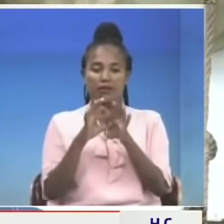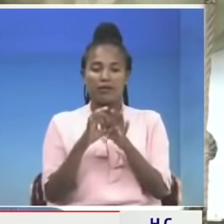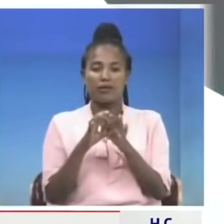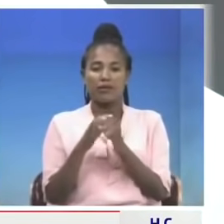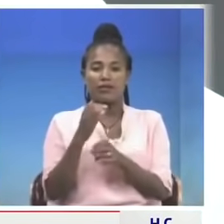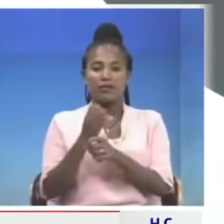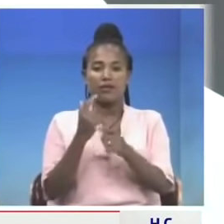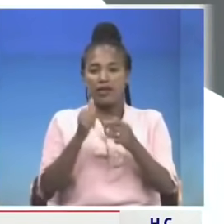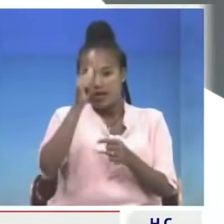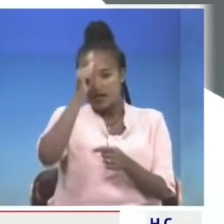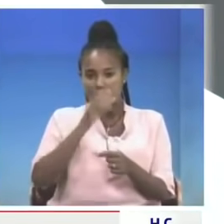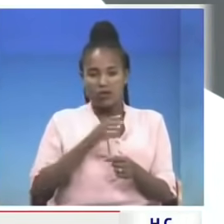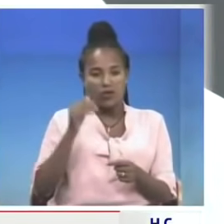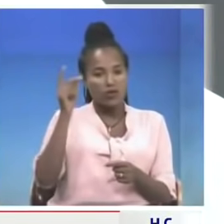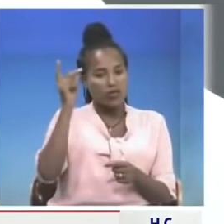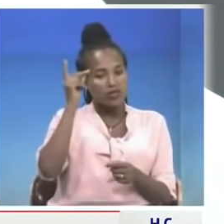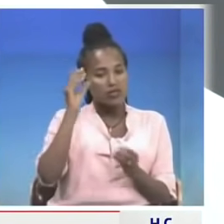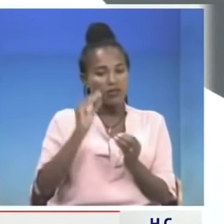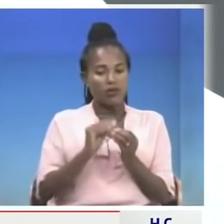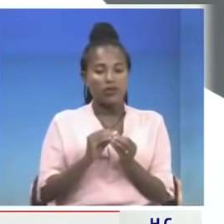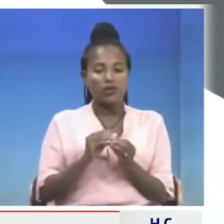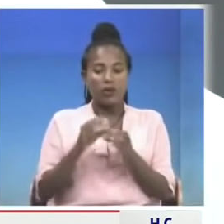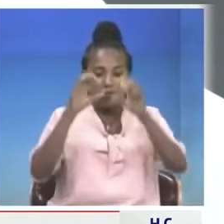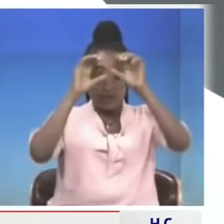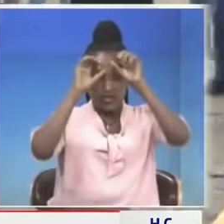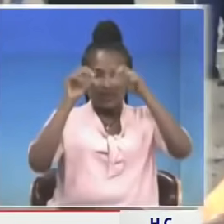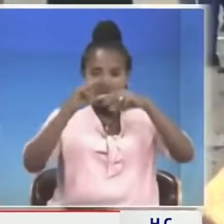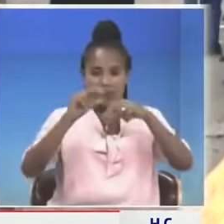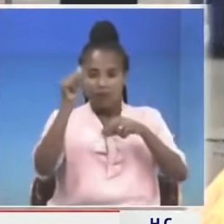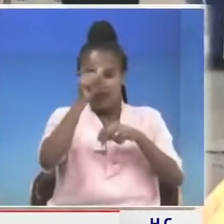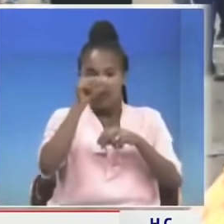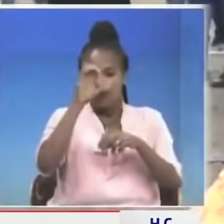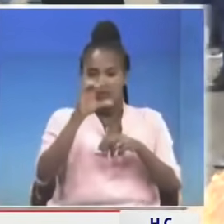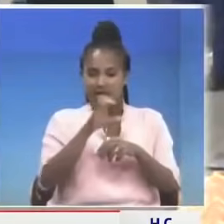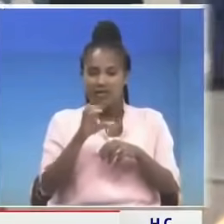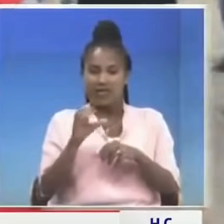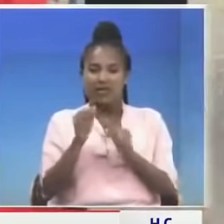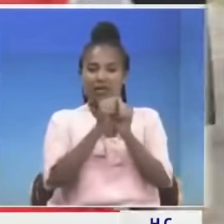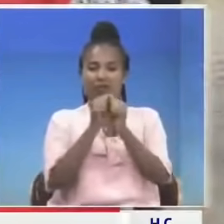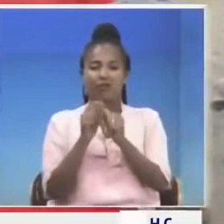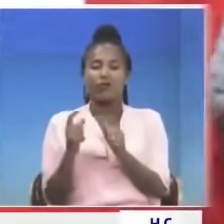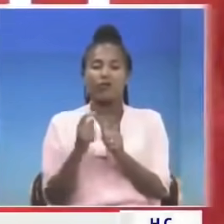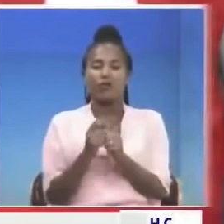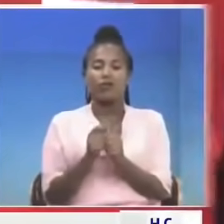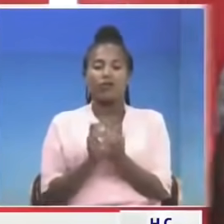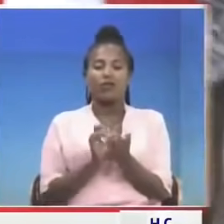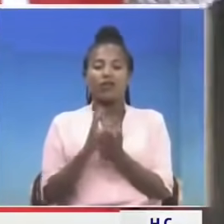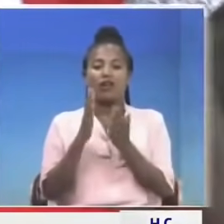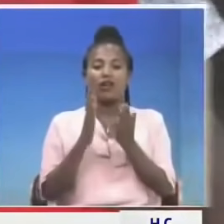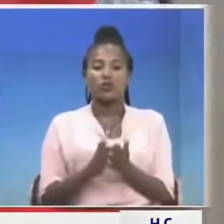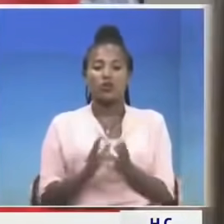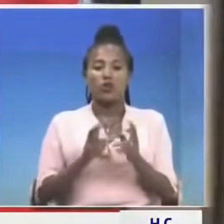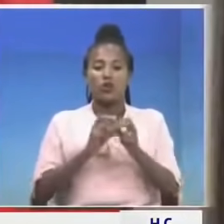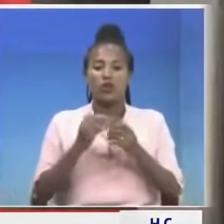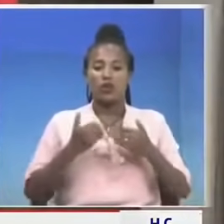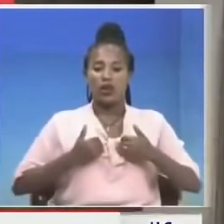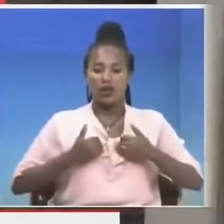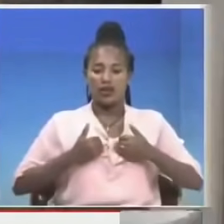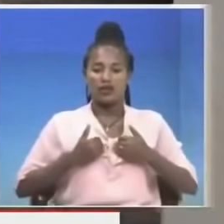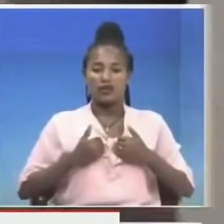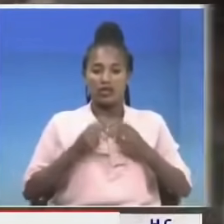መጥተናል። አቶ ዮናስ አክለውም የፕሬዝዳንት ጽህፈት ቤት ከኢትዮጵያ ቀይ መስቀል ማህበር ጋር በመተባበር ለተፈናቃዮቹ ወገናዊ